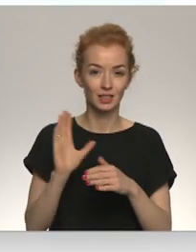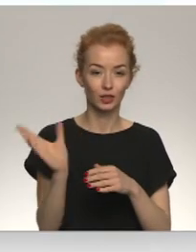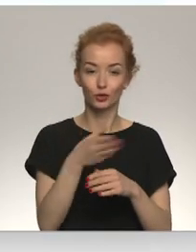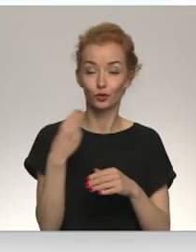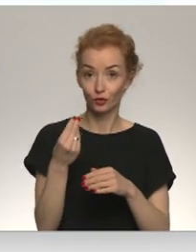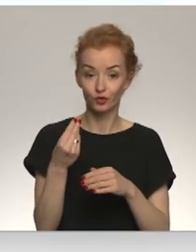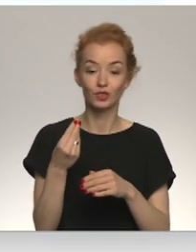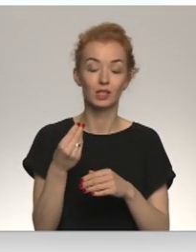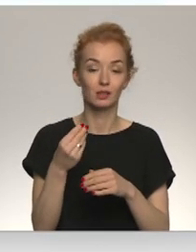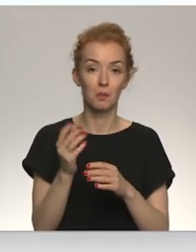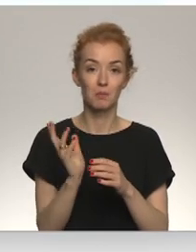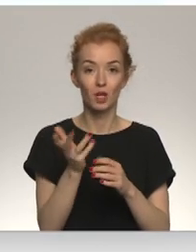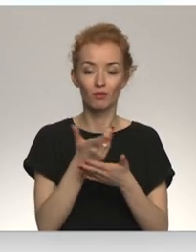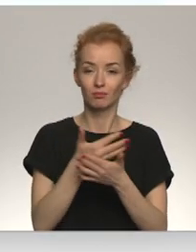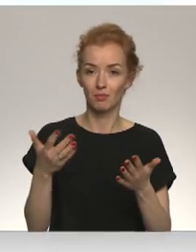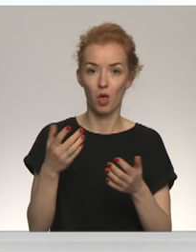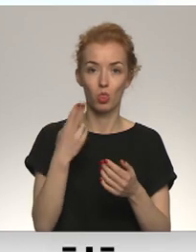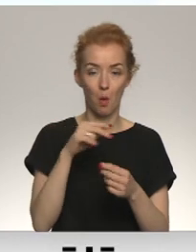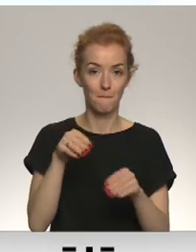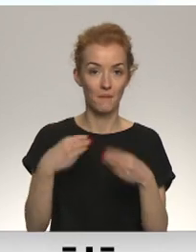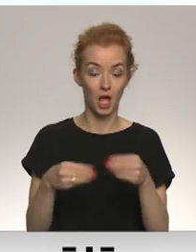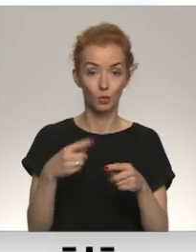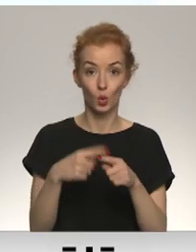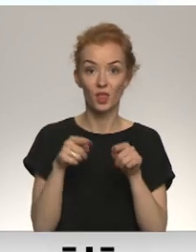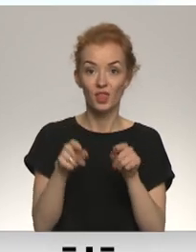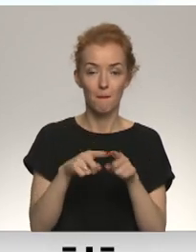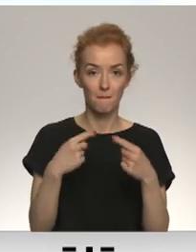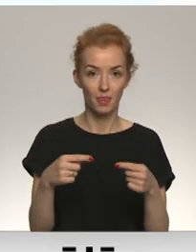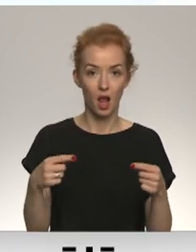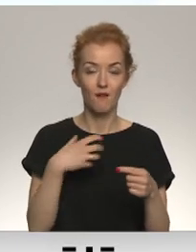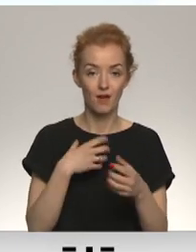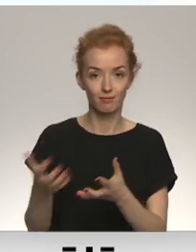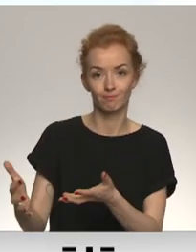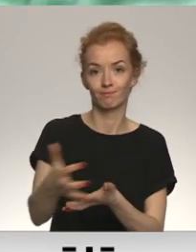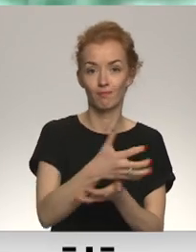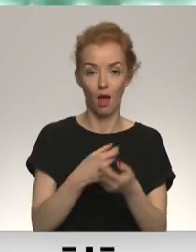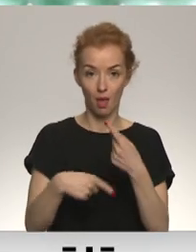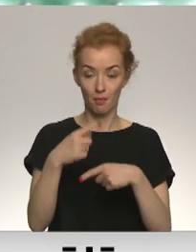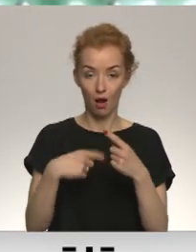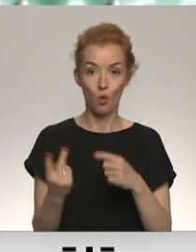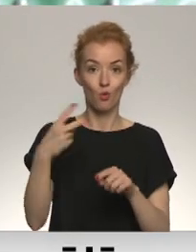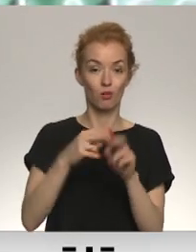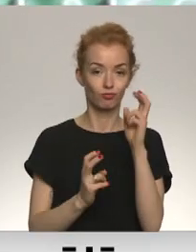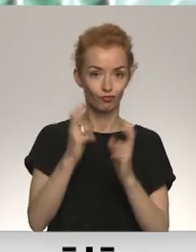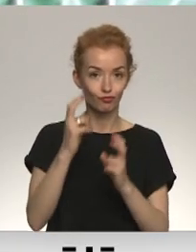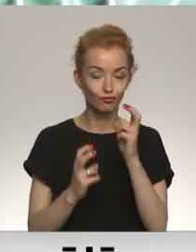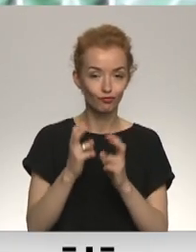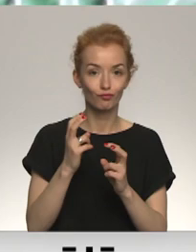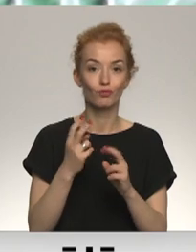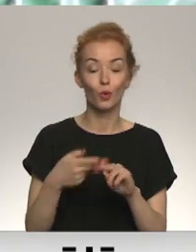lietas nāk un ir taisītas no plasmasas, un tie ir materiāli, kuru mums ir jādabū atpakaļ, jāpārstrādā